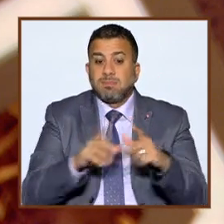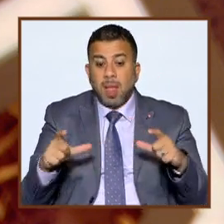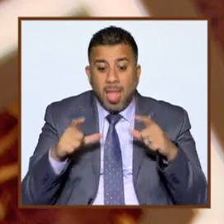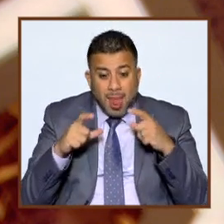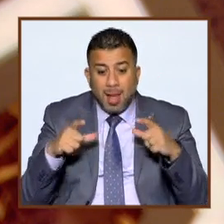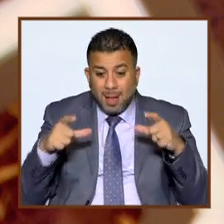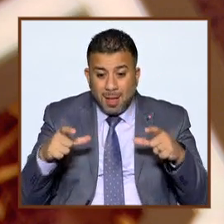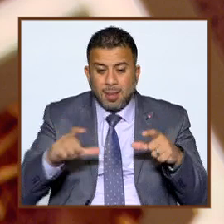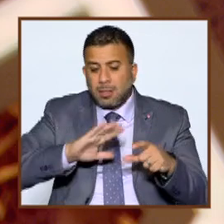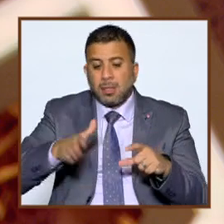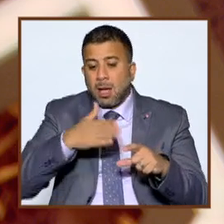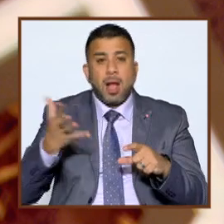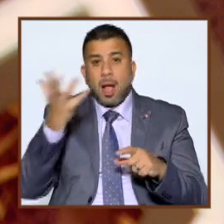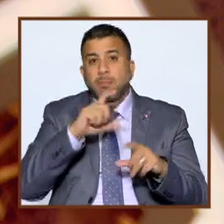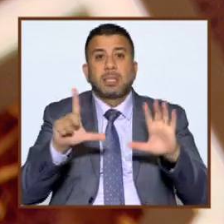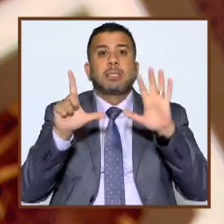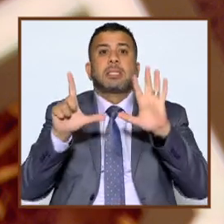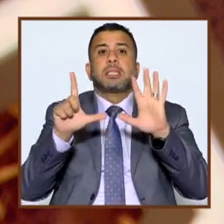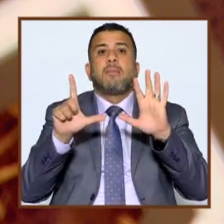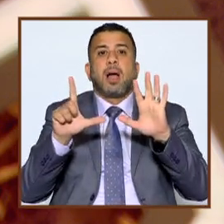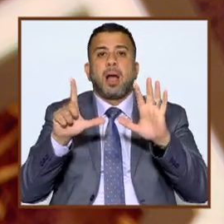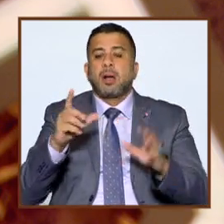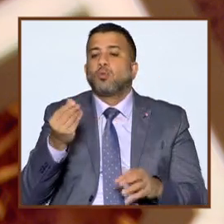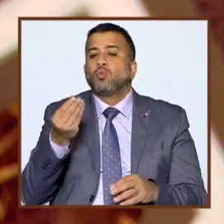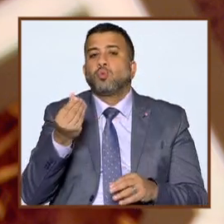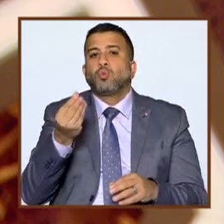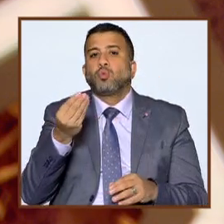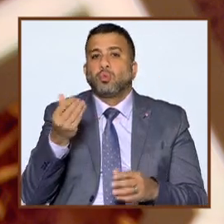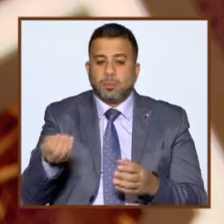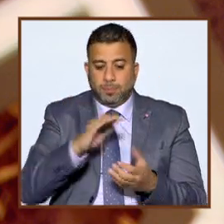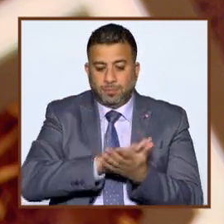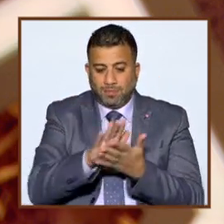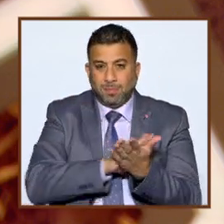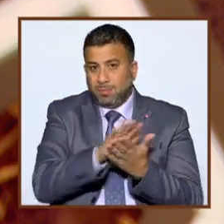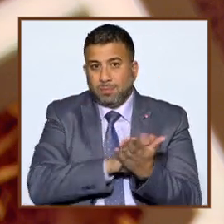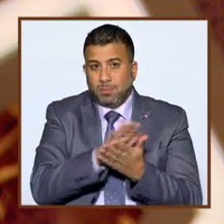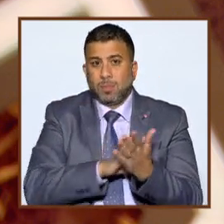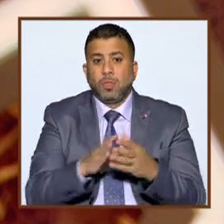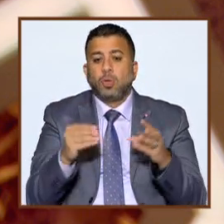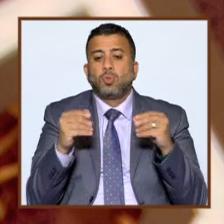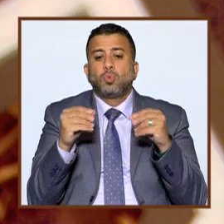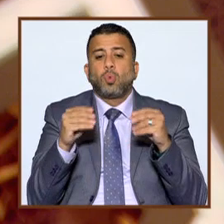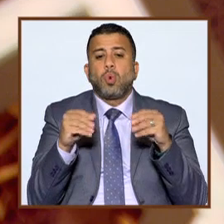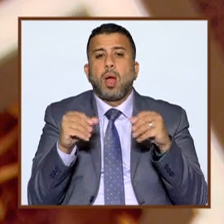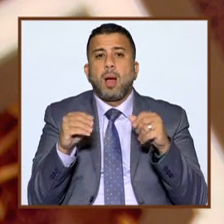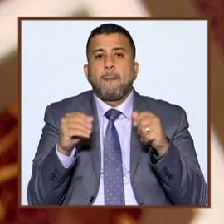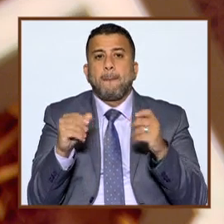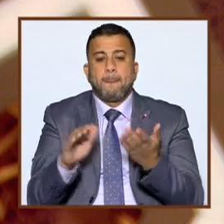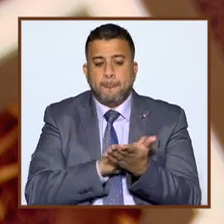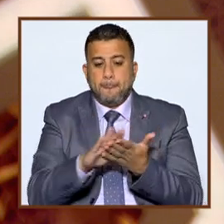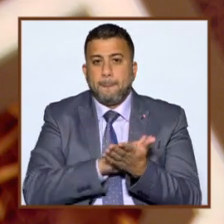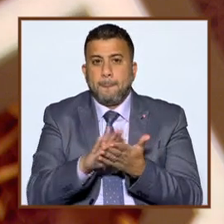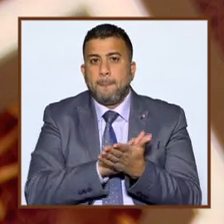فإن هذا الإناء يغسل 7 مرات أولاهن بالتراب، وهل يقوم غير التراب مقام التراب؟